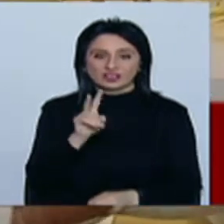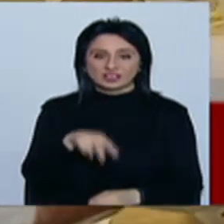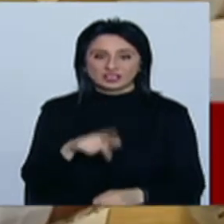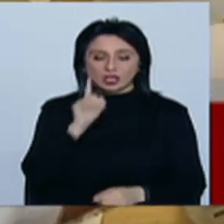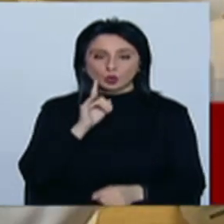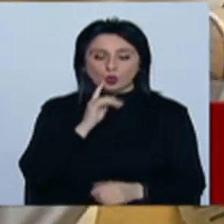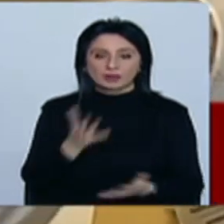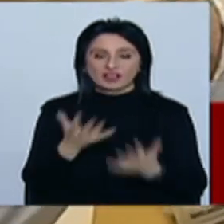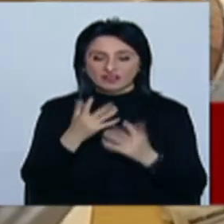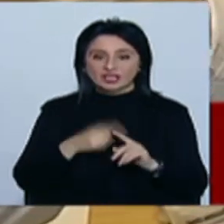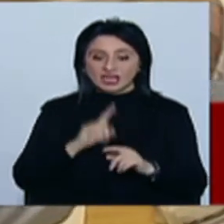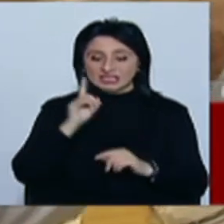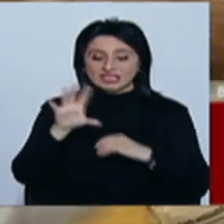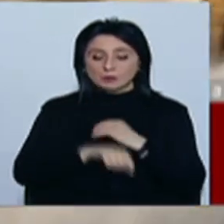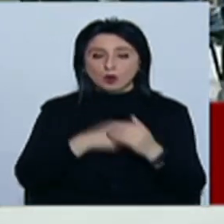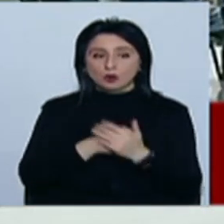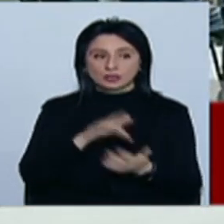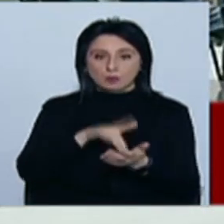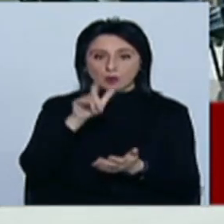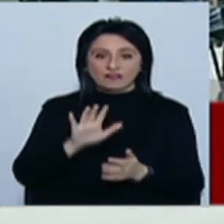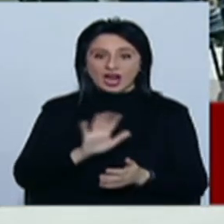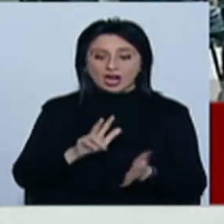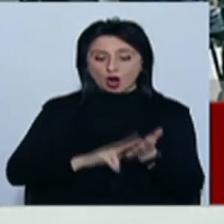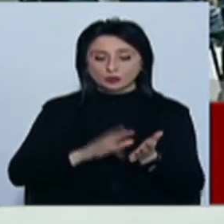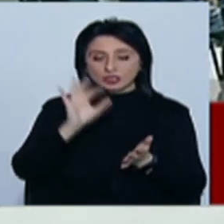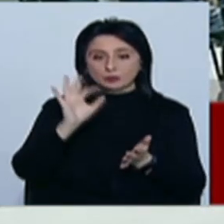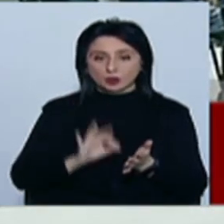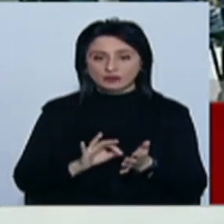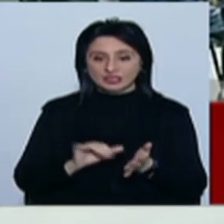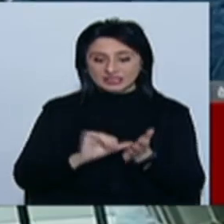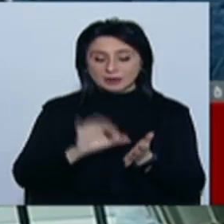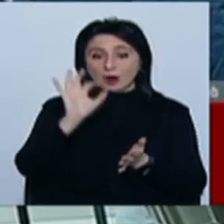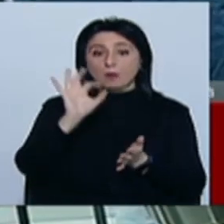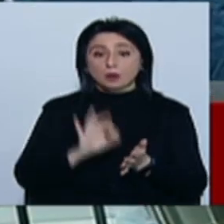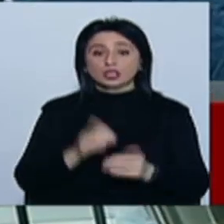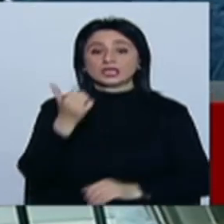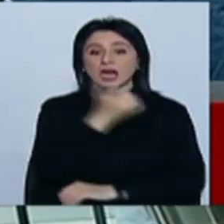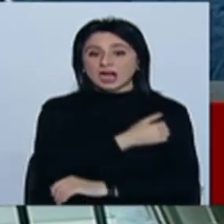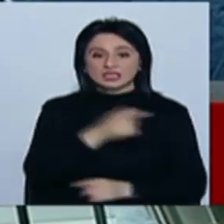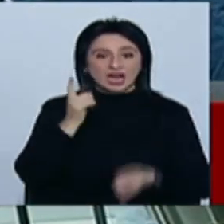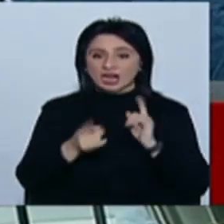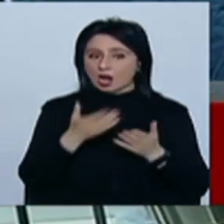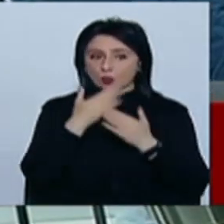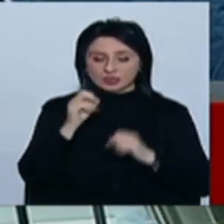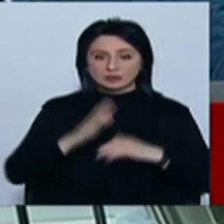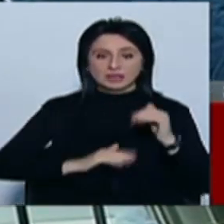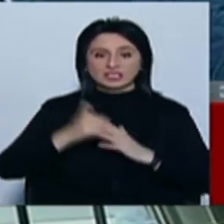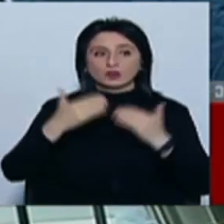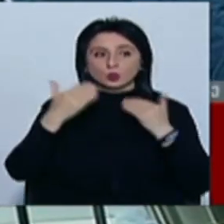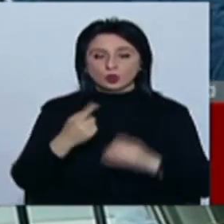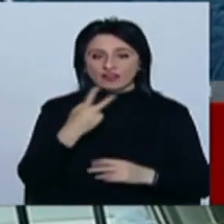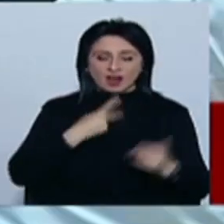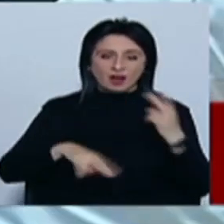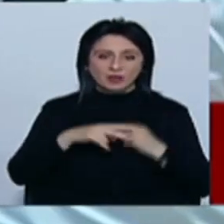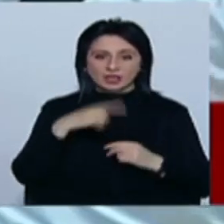დროებითი ეფექტია. იმაზე, რომ წლის ბოლომდე მოსახლეობის არათუ 80%-ის, 60%-ის აცრაც არარეალურია, სპეციალისტები უკვე